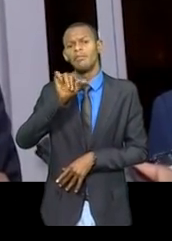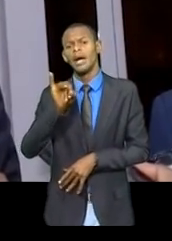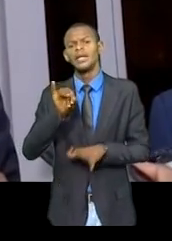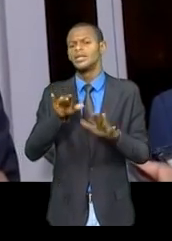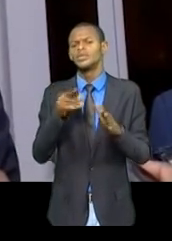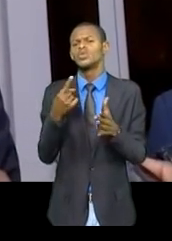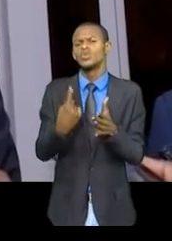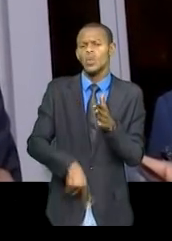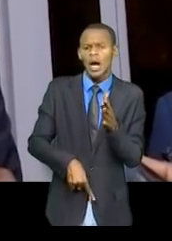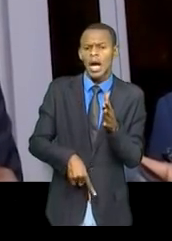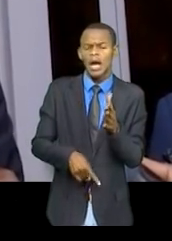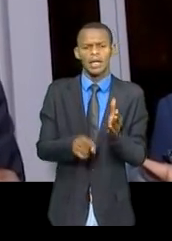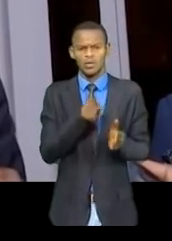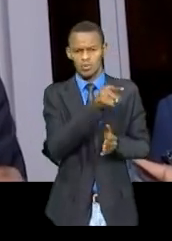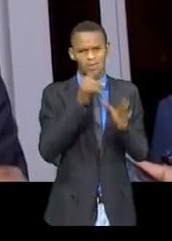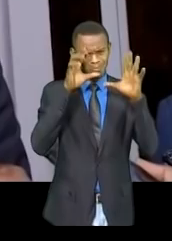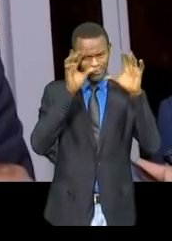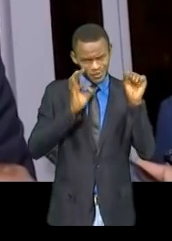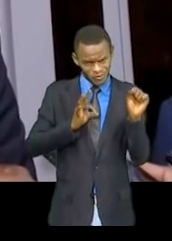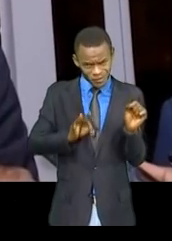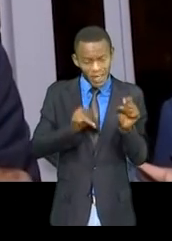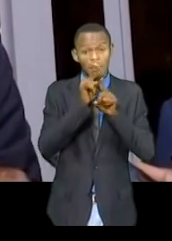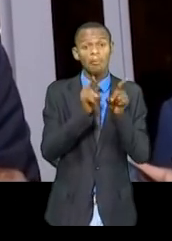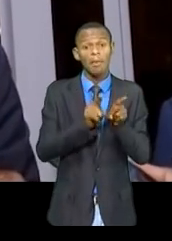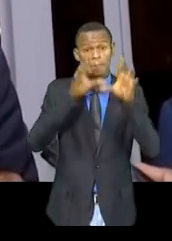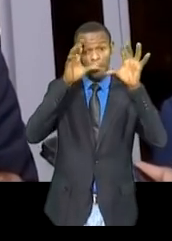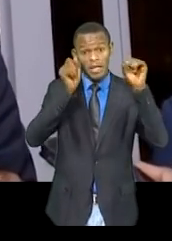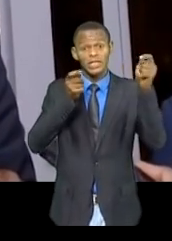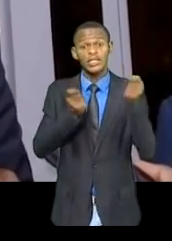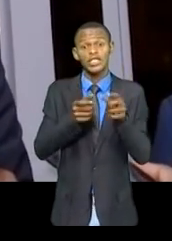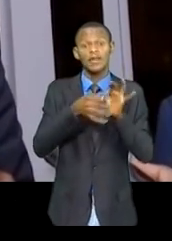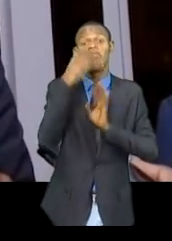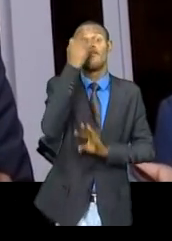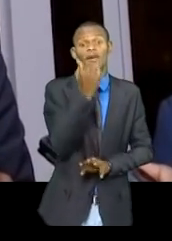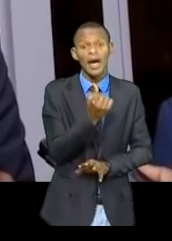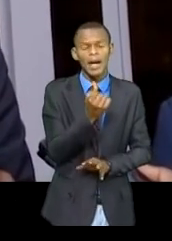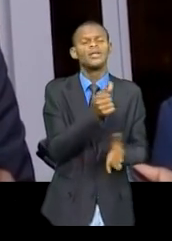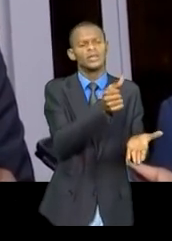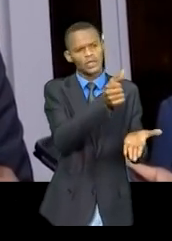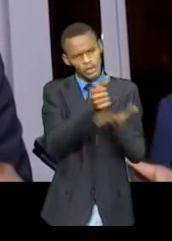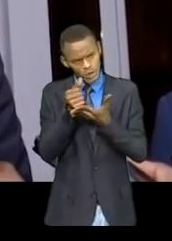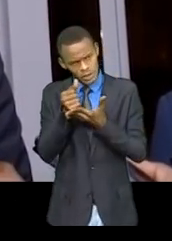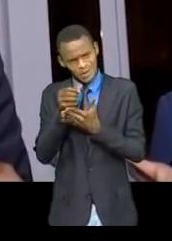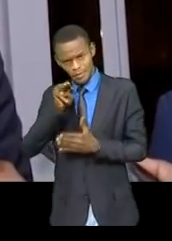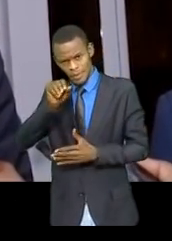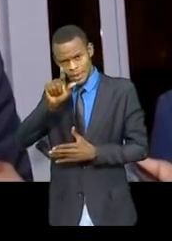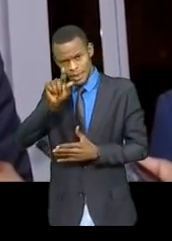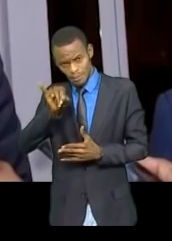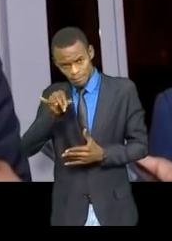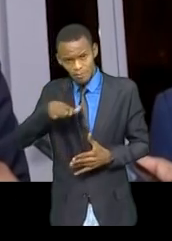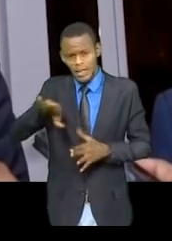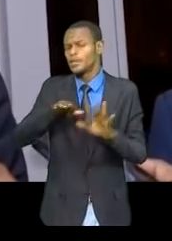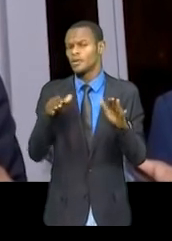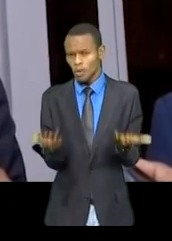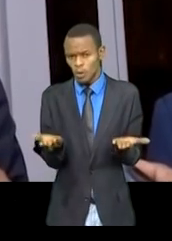africaine au moment où le Mali a besoin de plus de solidarité, de plus d'accompagnement, en faisant en sorte que le Mali